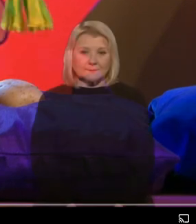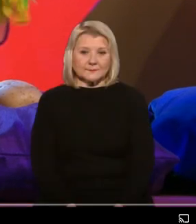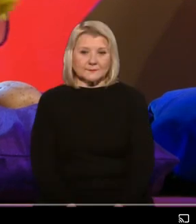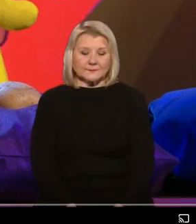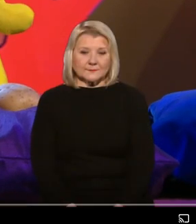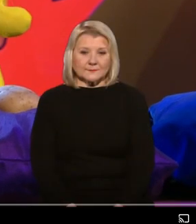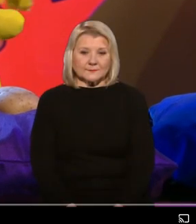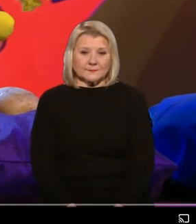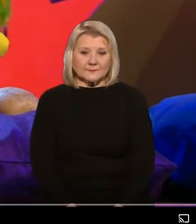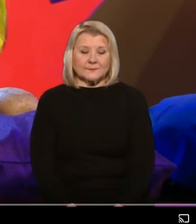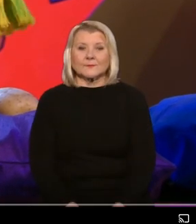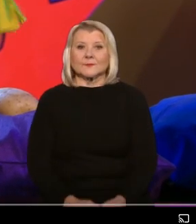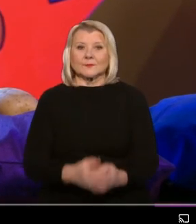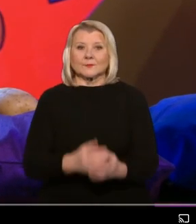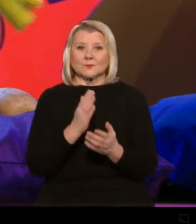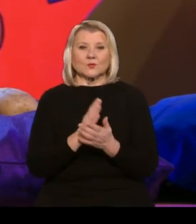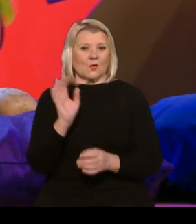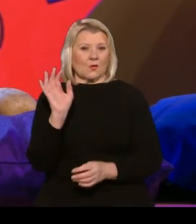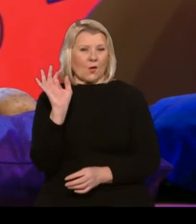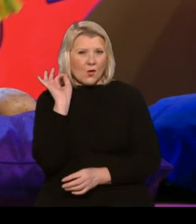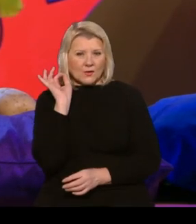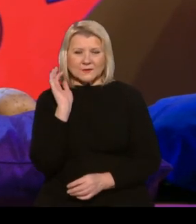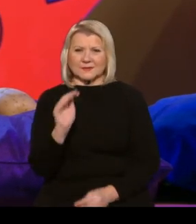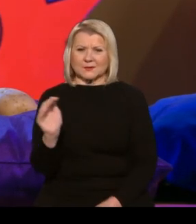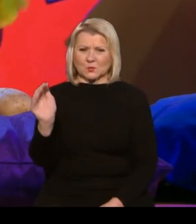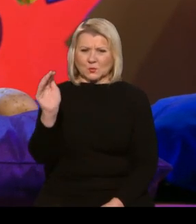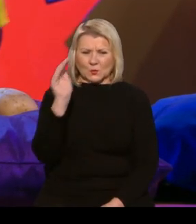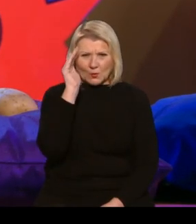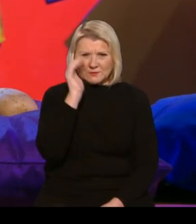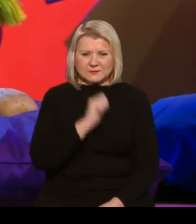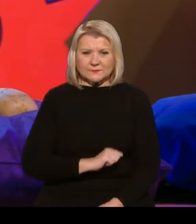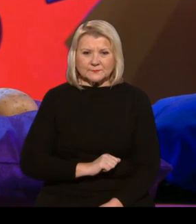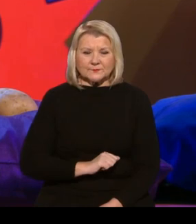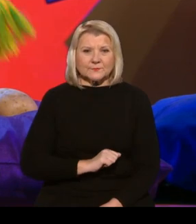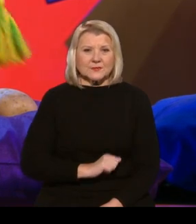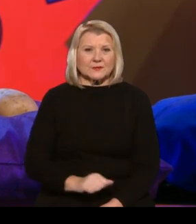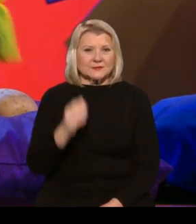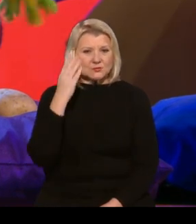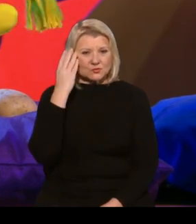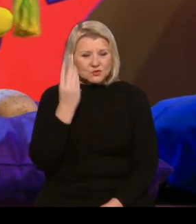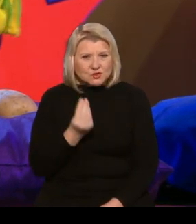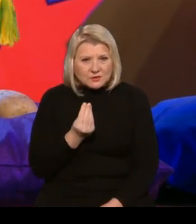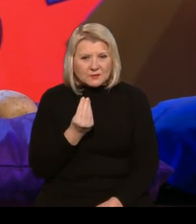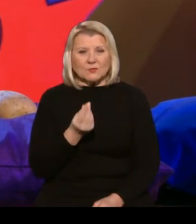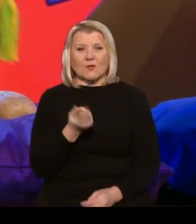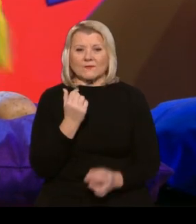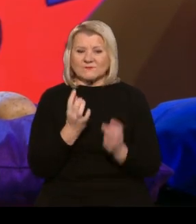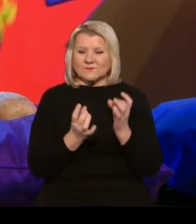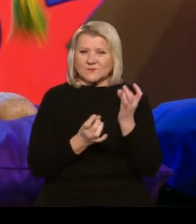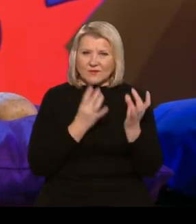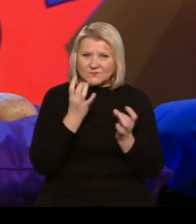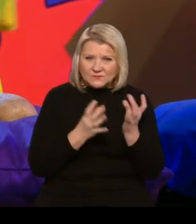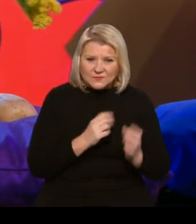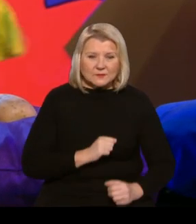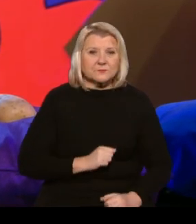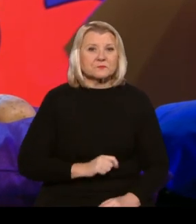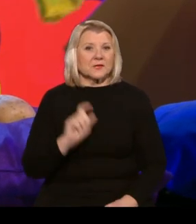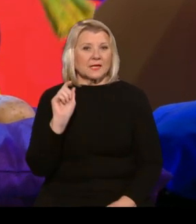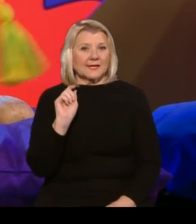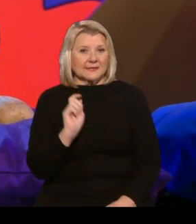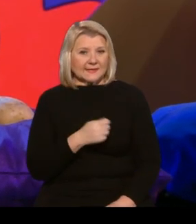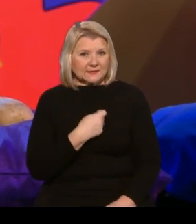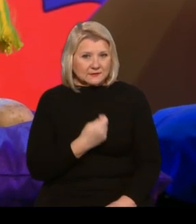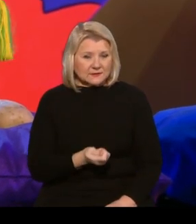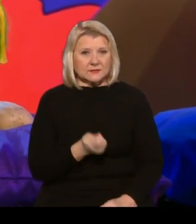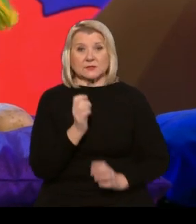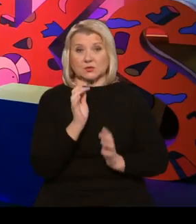Trap ta da da. Holky, kluci, skřítkové, fanfárové. Rytíř Martin